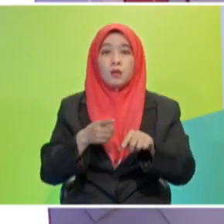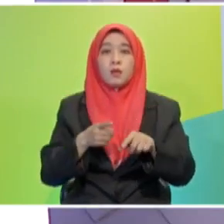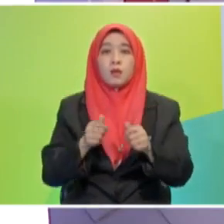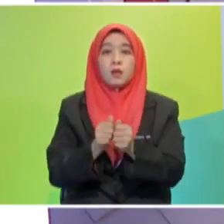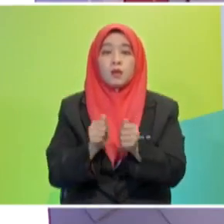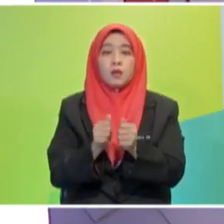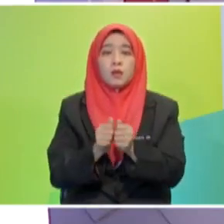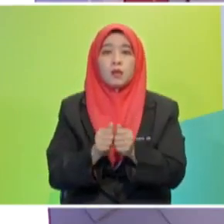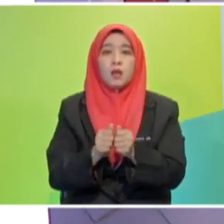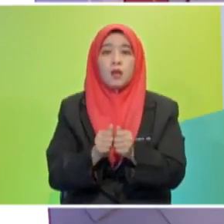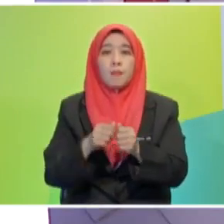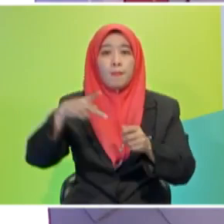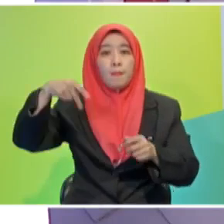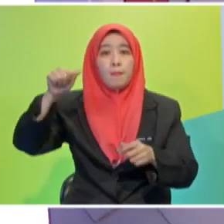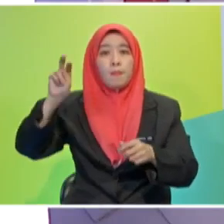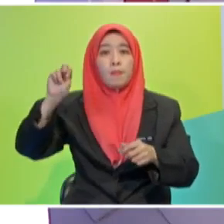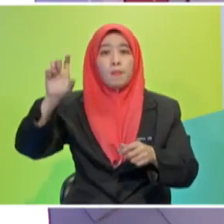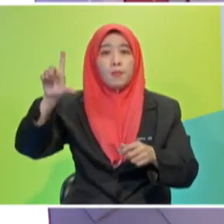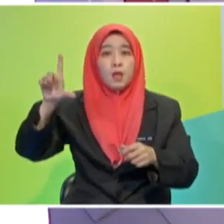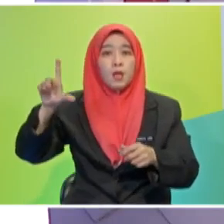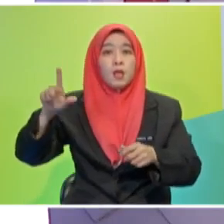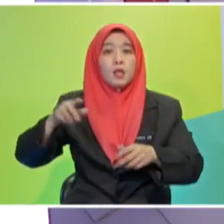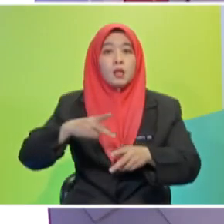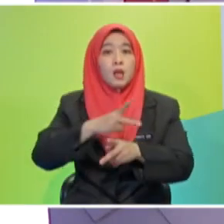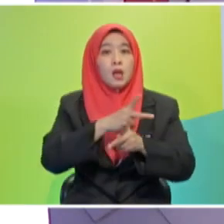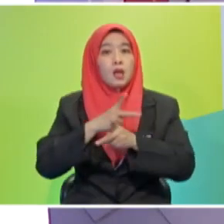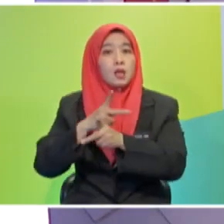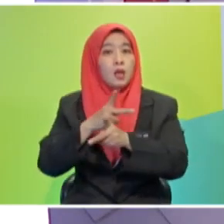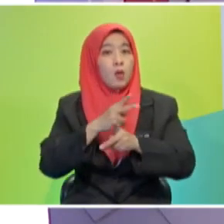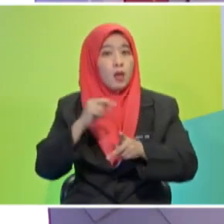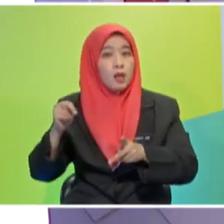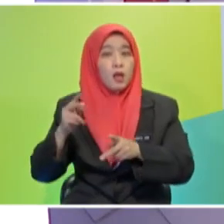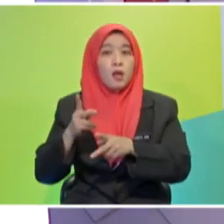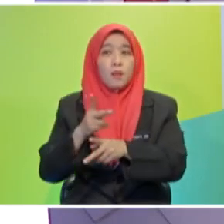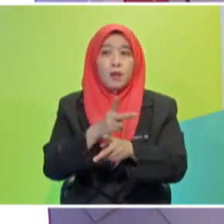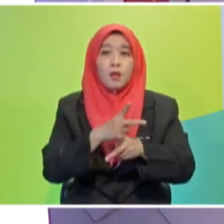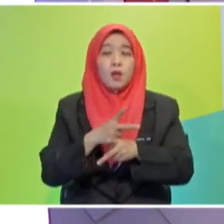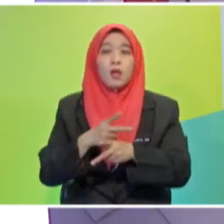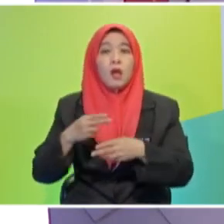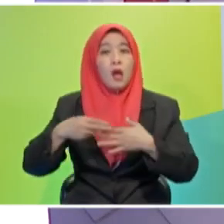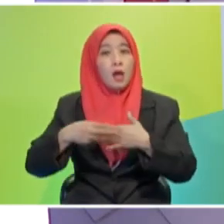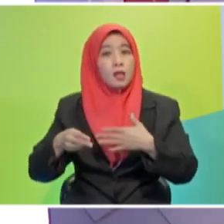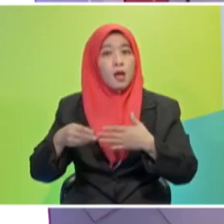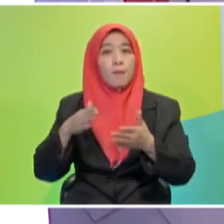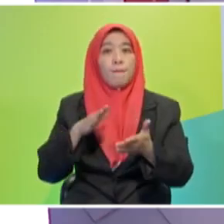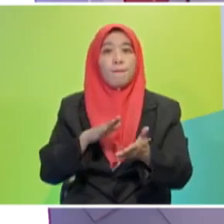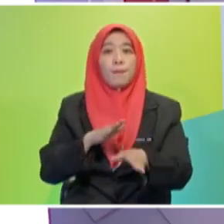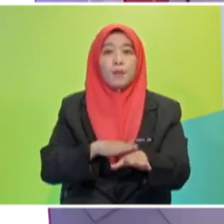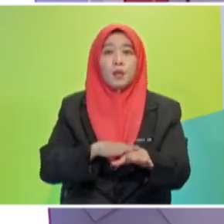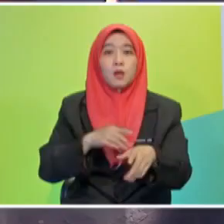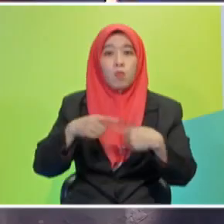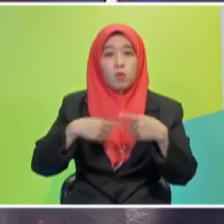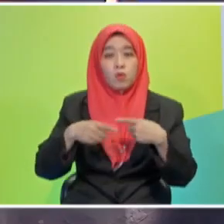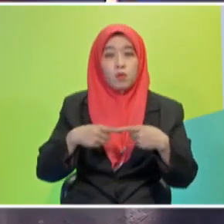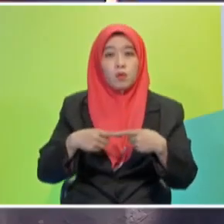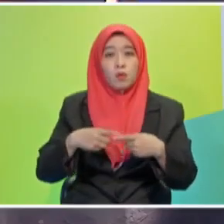pasti tidak seimbang, sensor hantar arahan pada panel kawalan hantar arahan kepada motor. Sebab tu